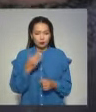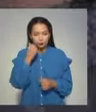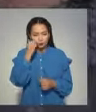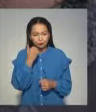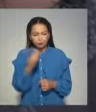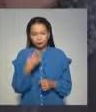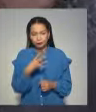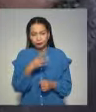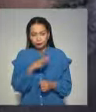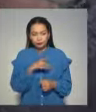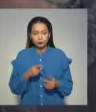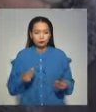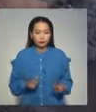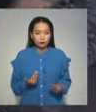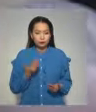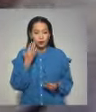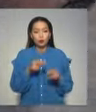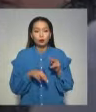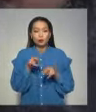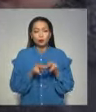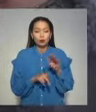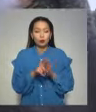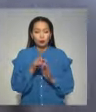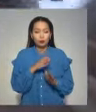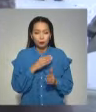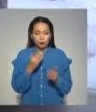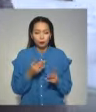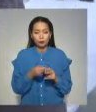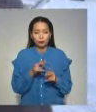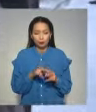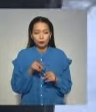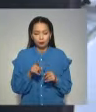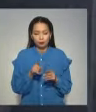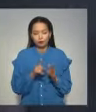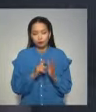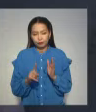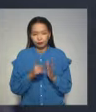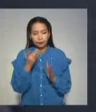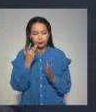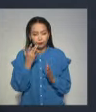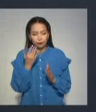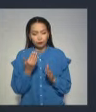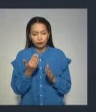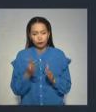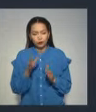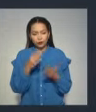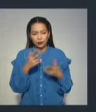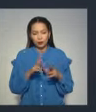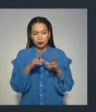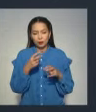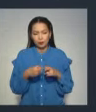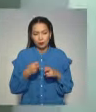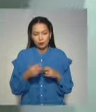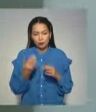40. Служили они с момента постройки дома. Ездить в них решались немногие. Механизмы часто выходили из строя. Новые